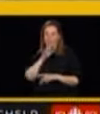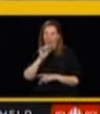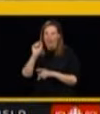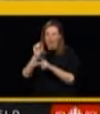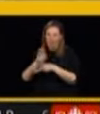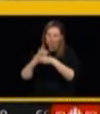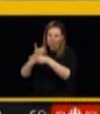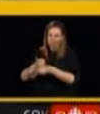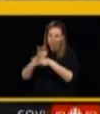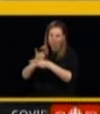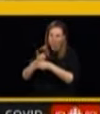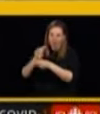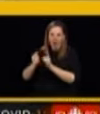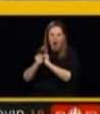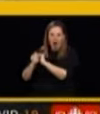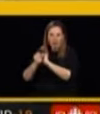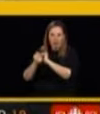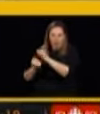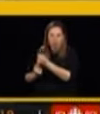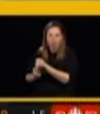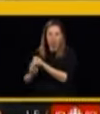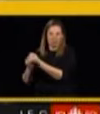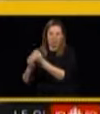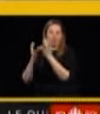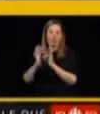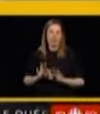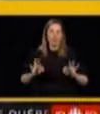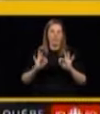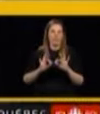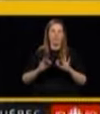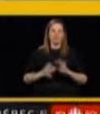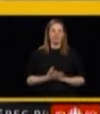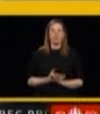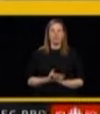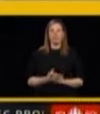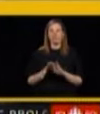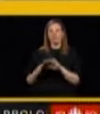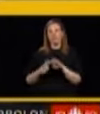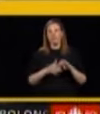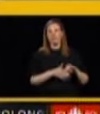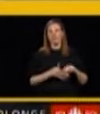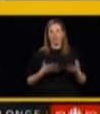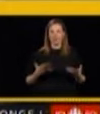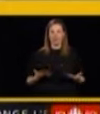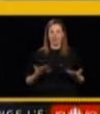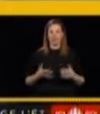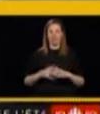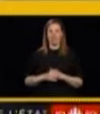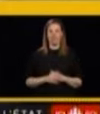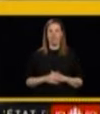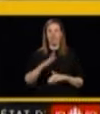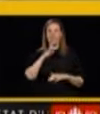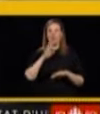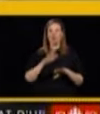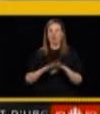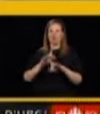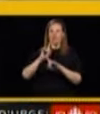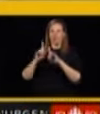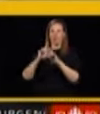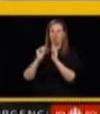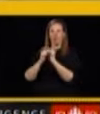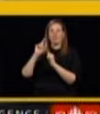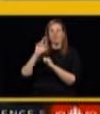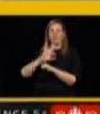effort collectif exceptionnel. Un mot sur nos discussions avec le gouvernement fédéral.